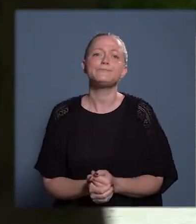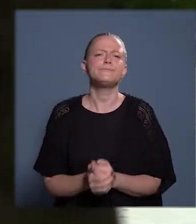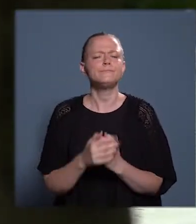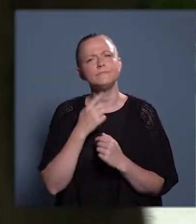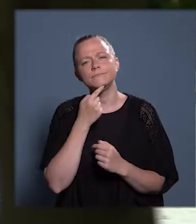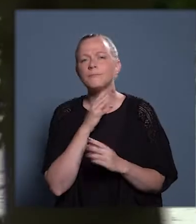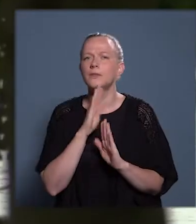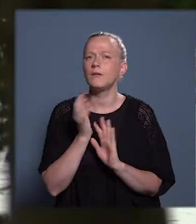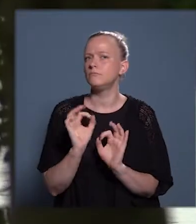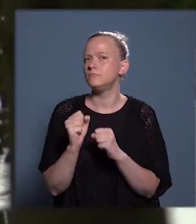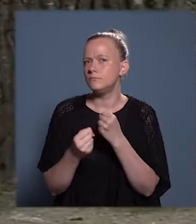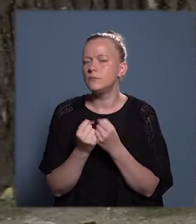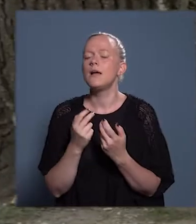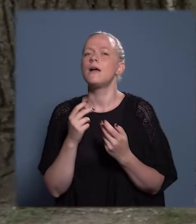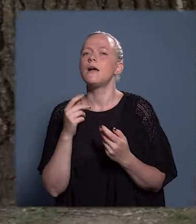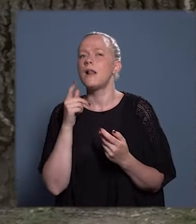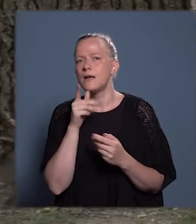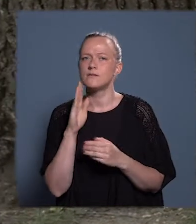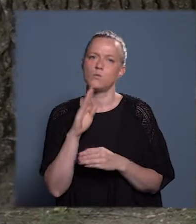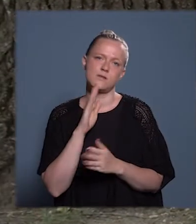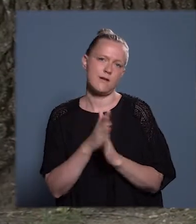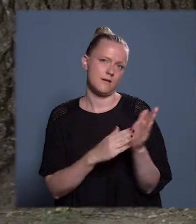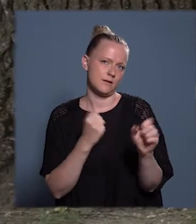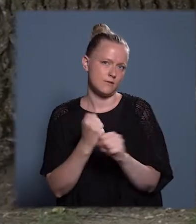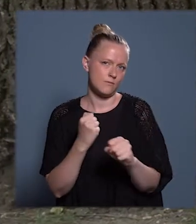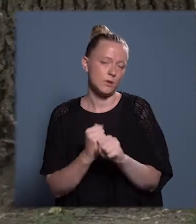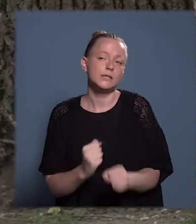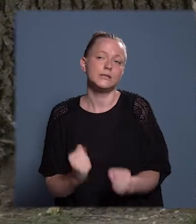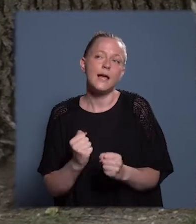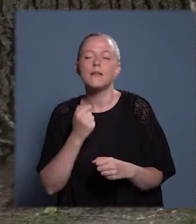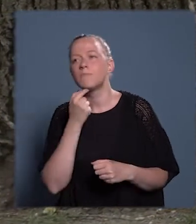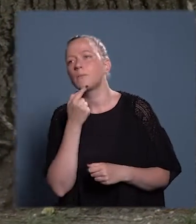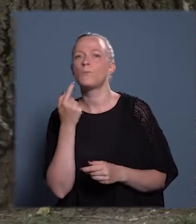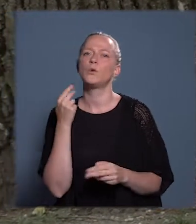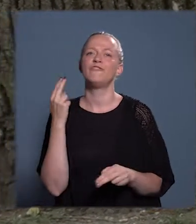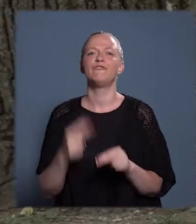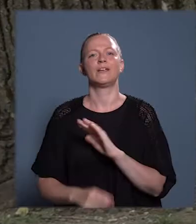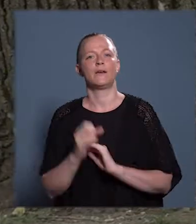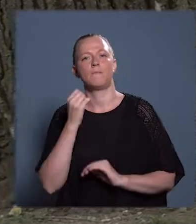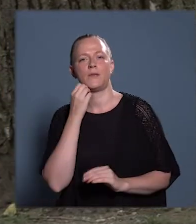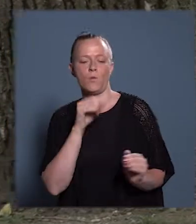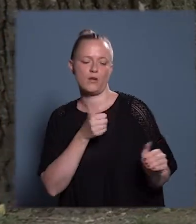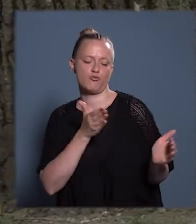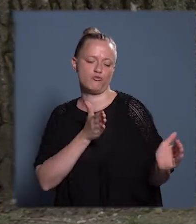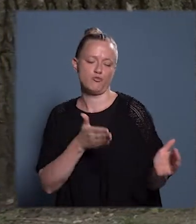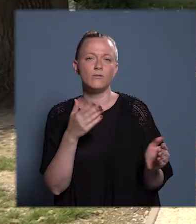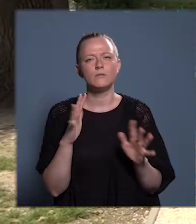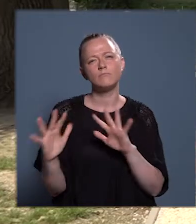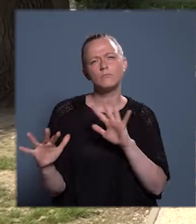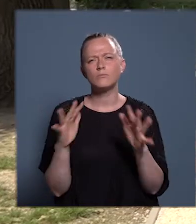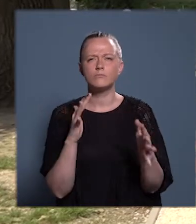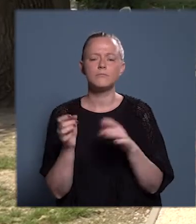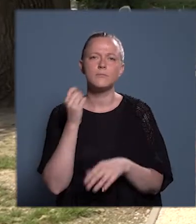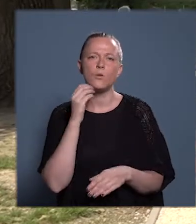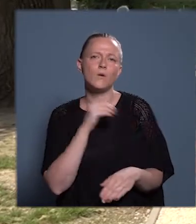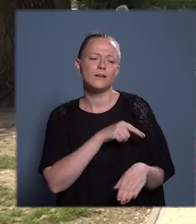talán el lehet kezdeni a munkálatokat. Nyilván így nehéz meg is jósolni az első szakasz befejeztének a végét, de mégis így nagyságrendileg mennyi időt